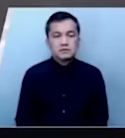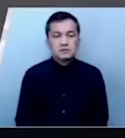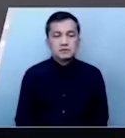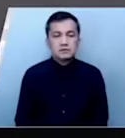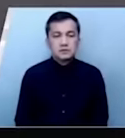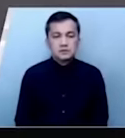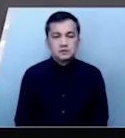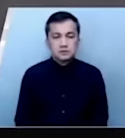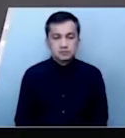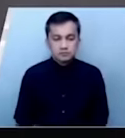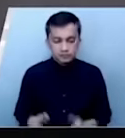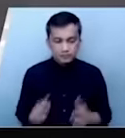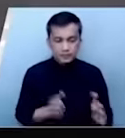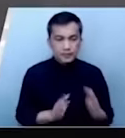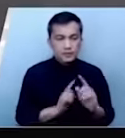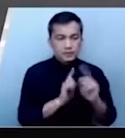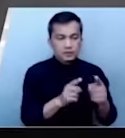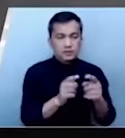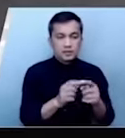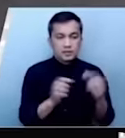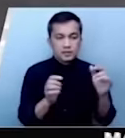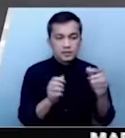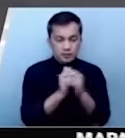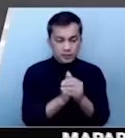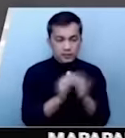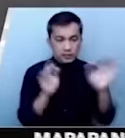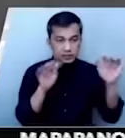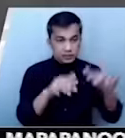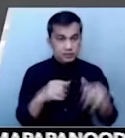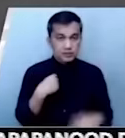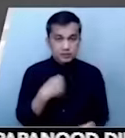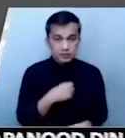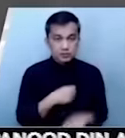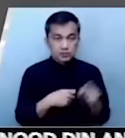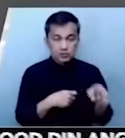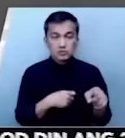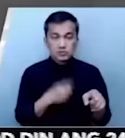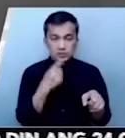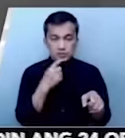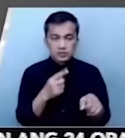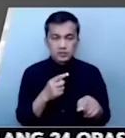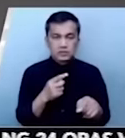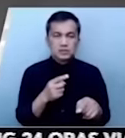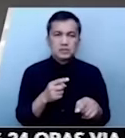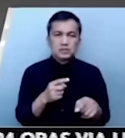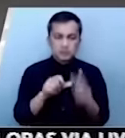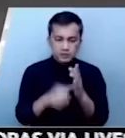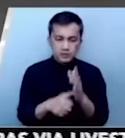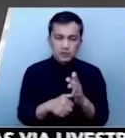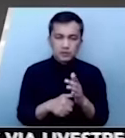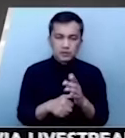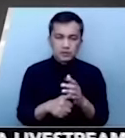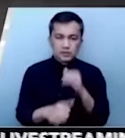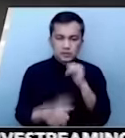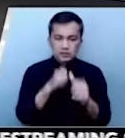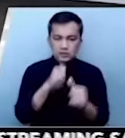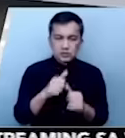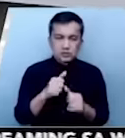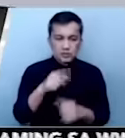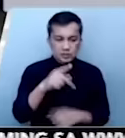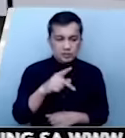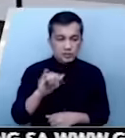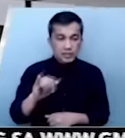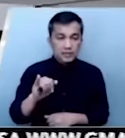Dumalo sa isang prayer gathering ang ilang senador at doon muli nilang iginiit ang pagtuto sa People's Initiative para baguhin ang konstitusyon ng